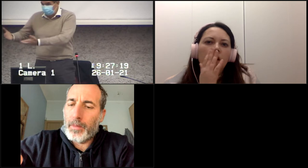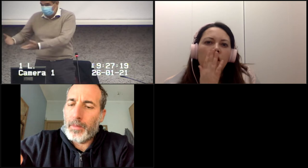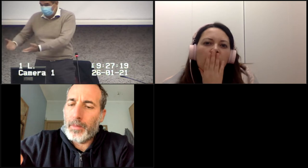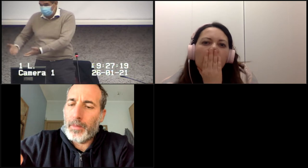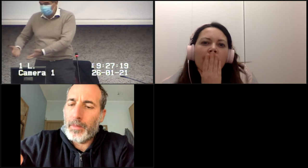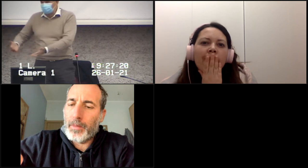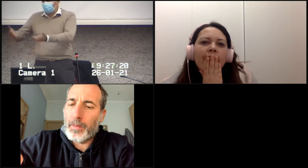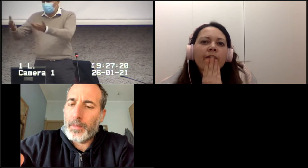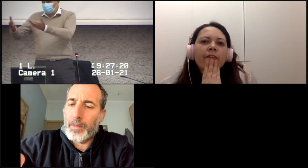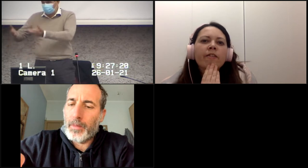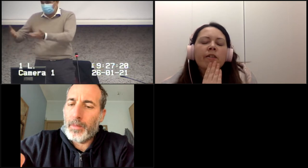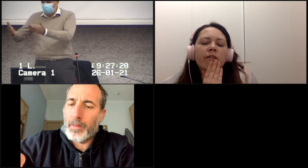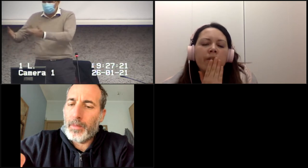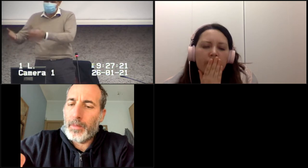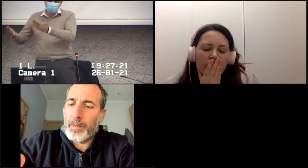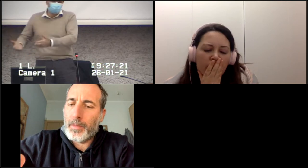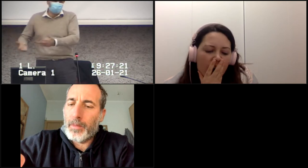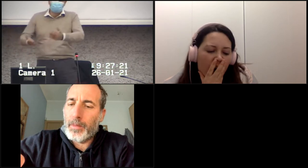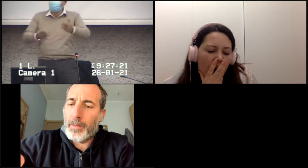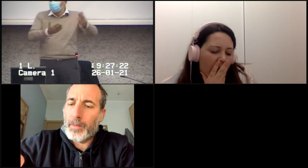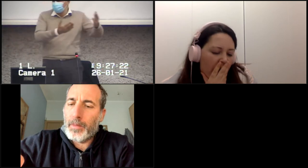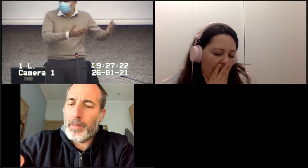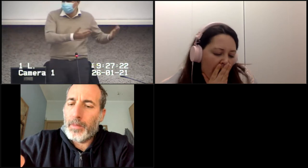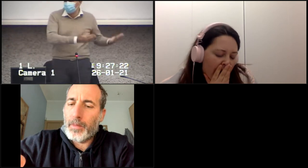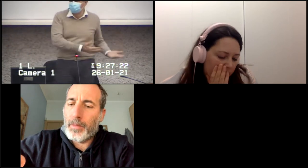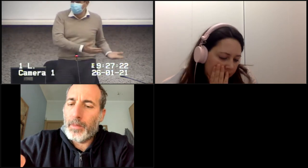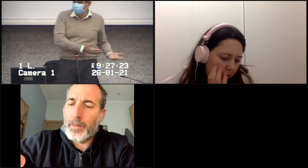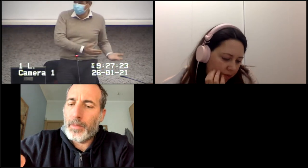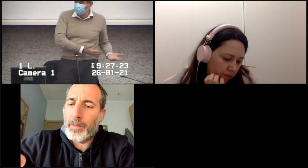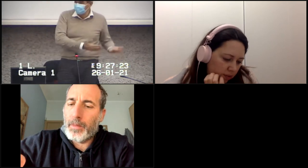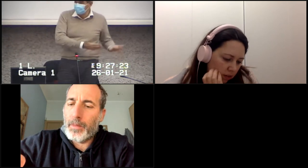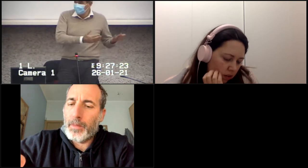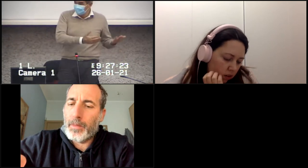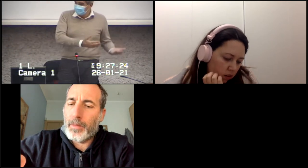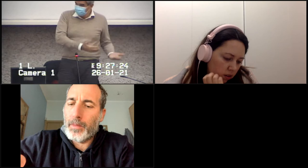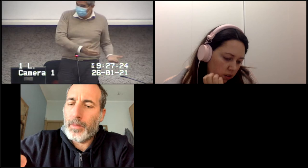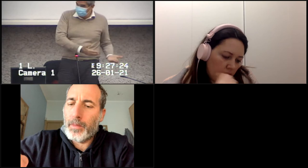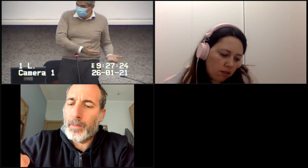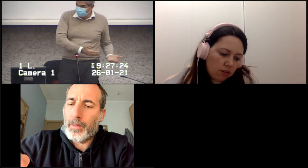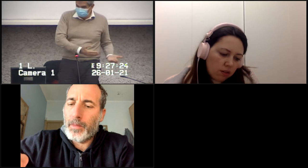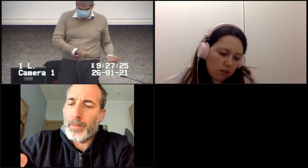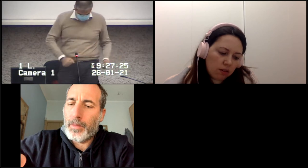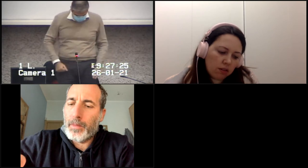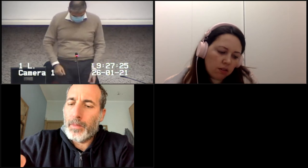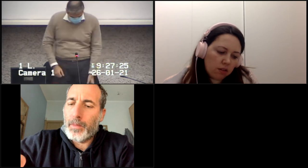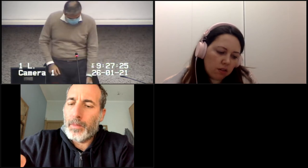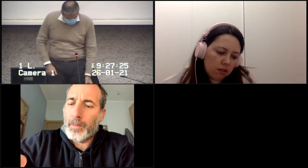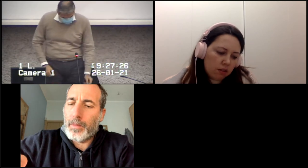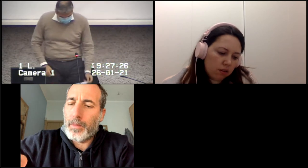fare interventi sul territorio materialmente eccetera in assenza di entrate specifiche.